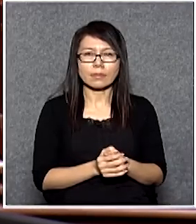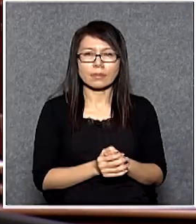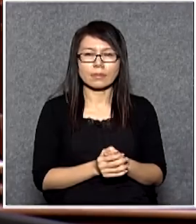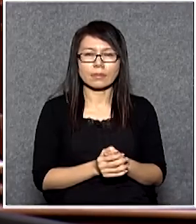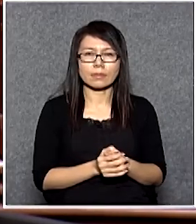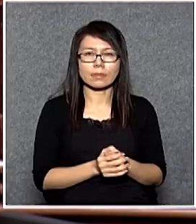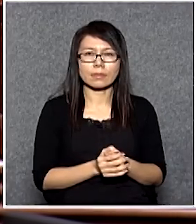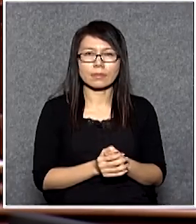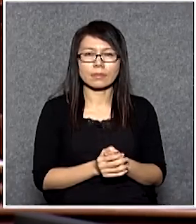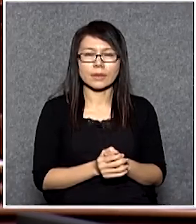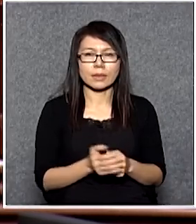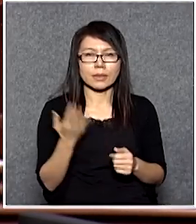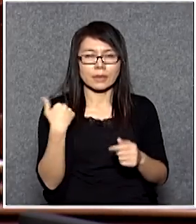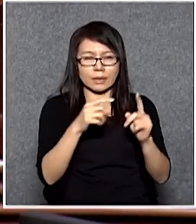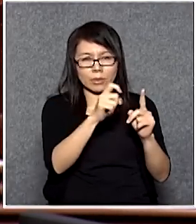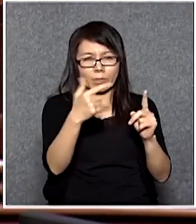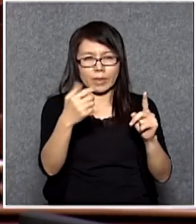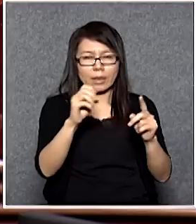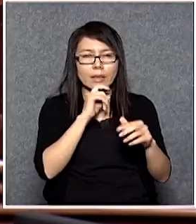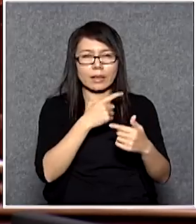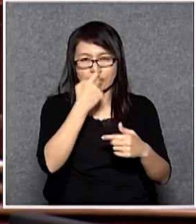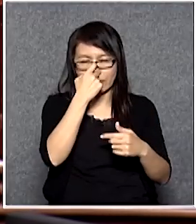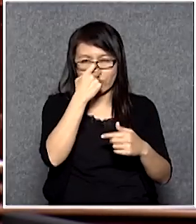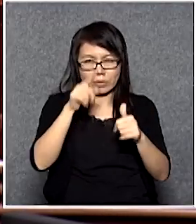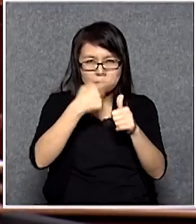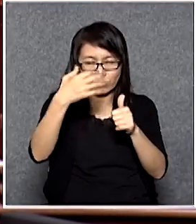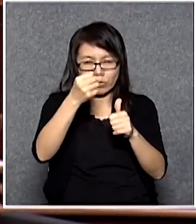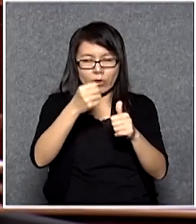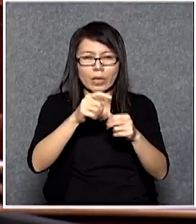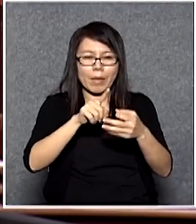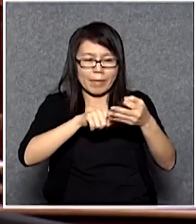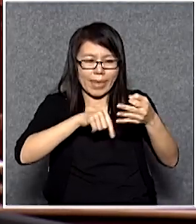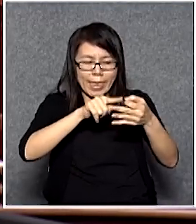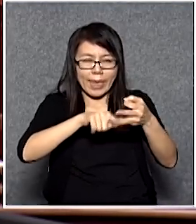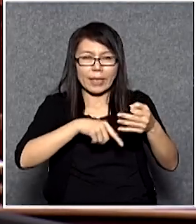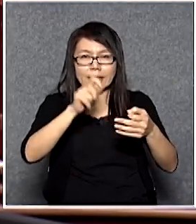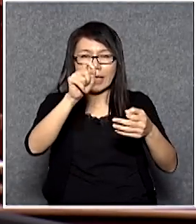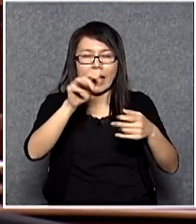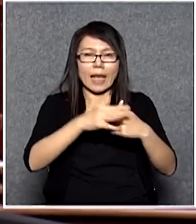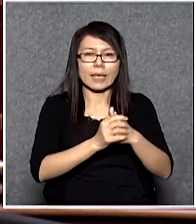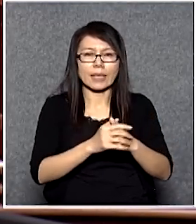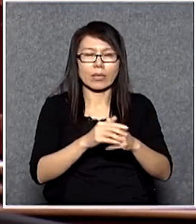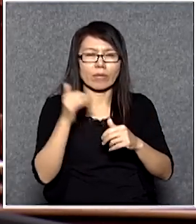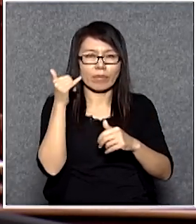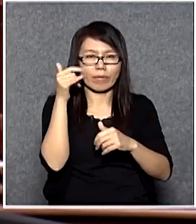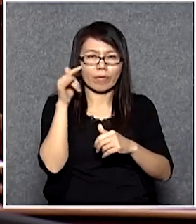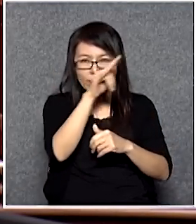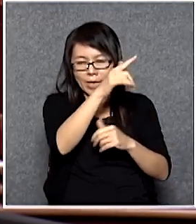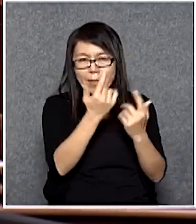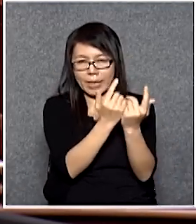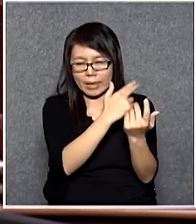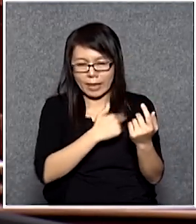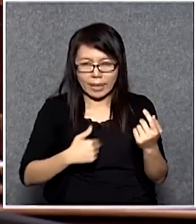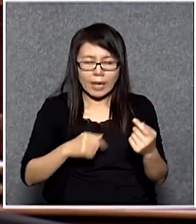在八十年代我們見到英國首相戴卓爾夫人在人民大會堂拜會鄧小平先生的